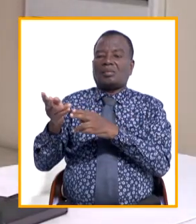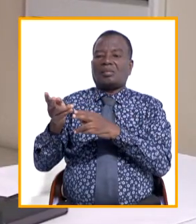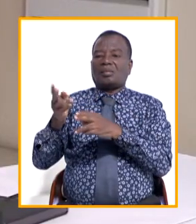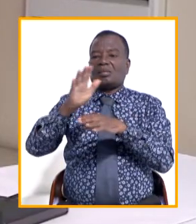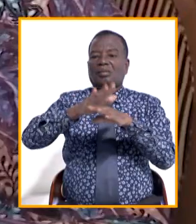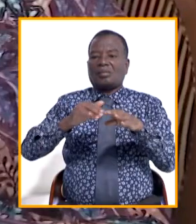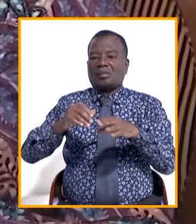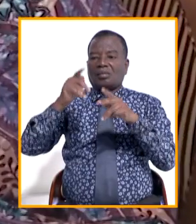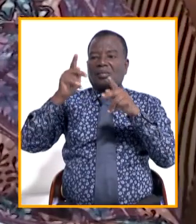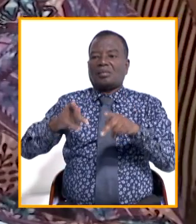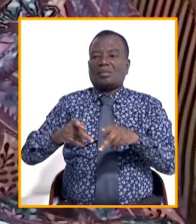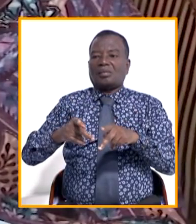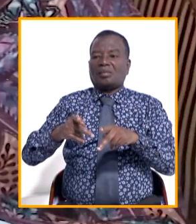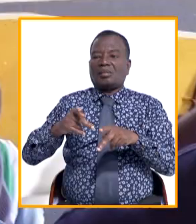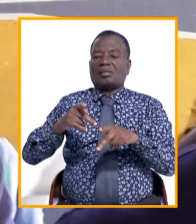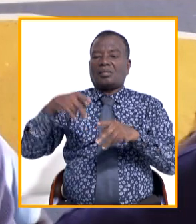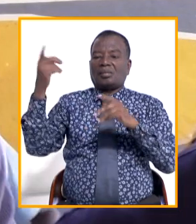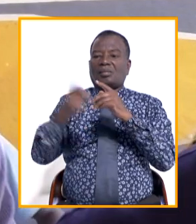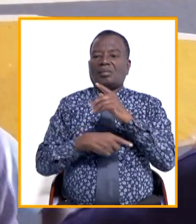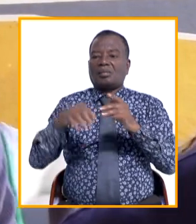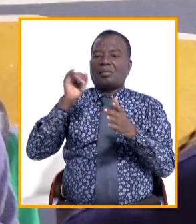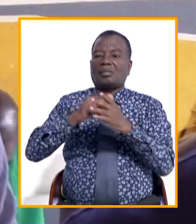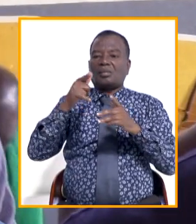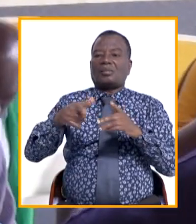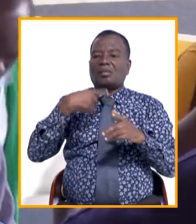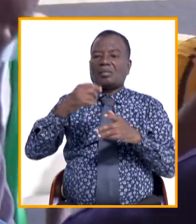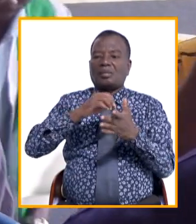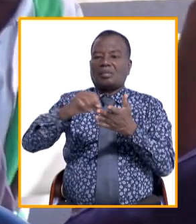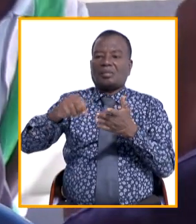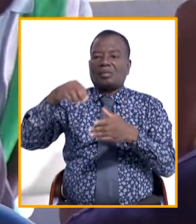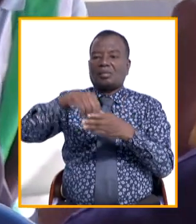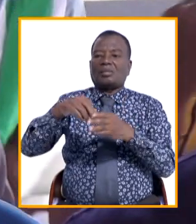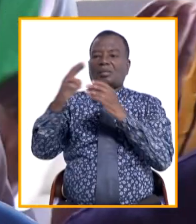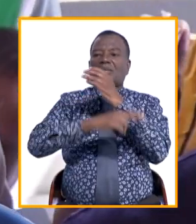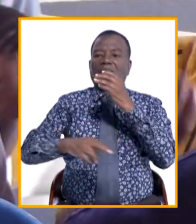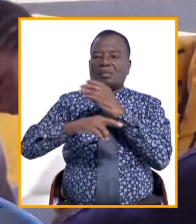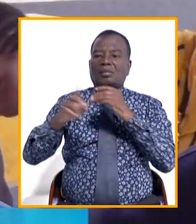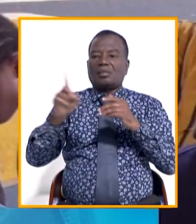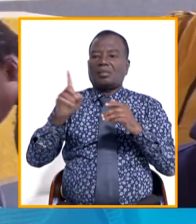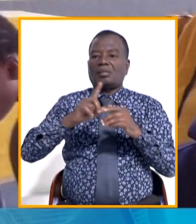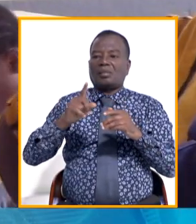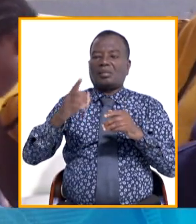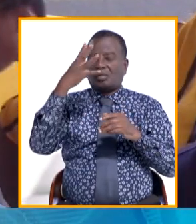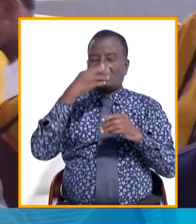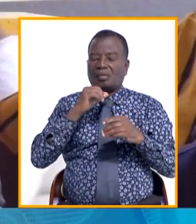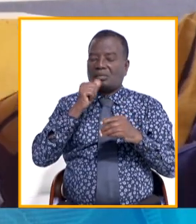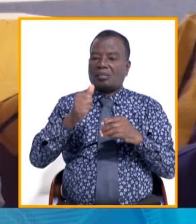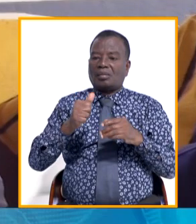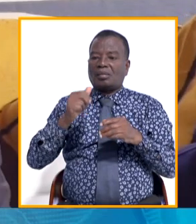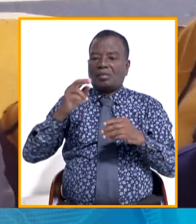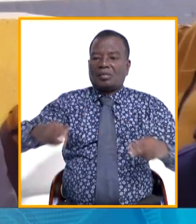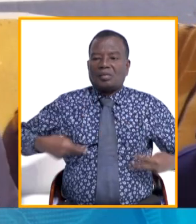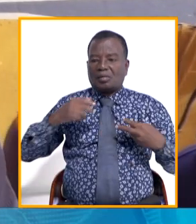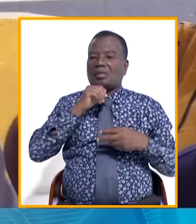électorale une infraction désormais pénale. Celui qui s'inscrit dans une zone où il n'est pas domicilié, où il ne réside